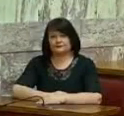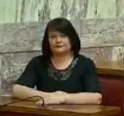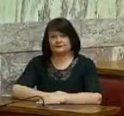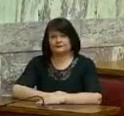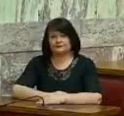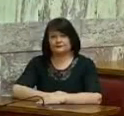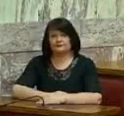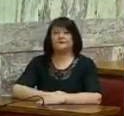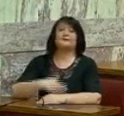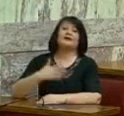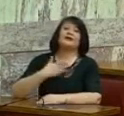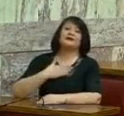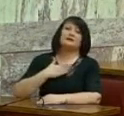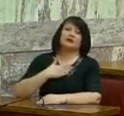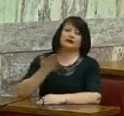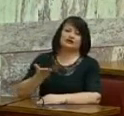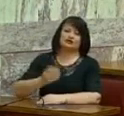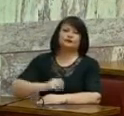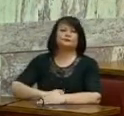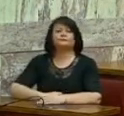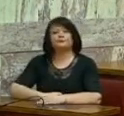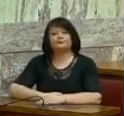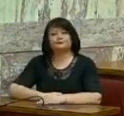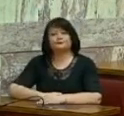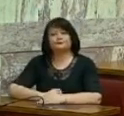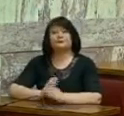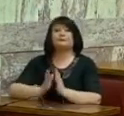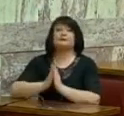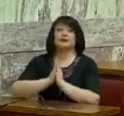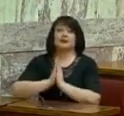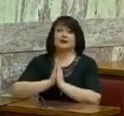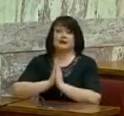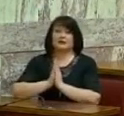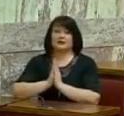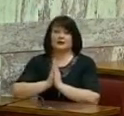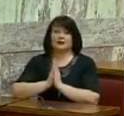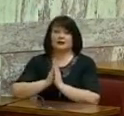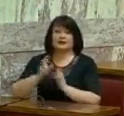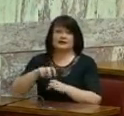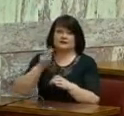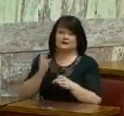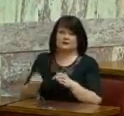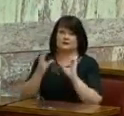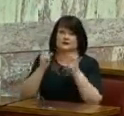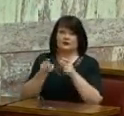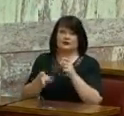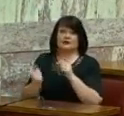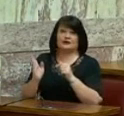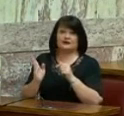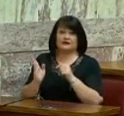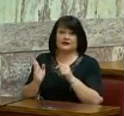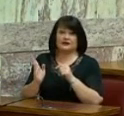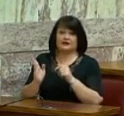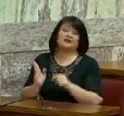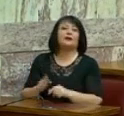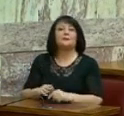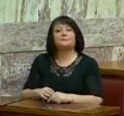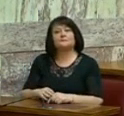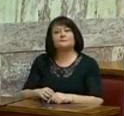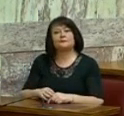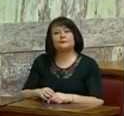Ευχαριστώ πολύ. Κύριε Πρόεδρε, παρακαλώ, εάν πρόκειται να αποχωρήσει η Νέα Δημοκρατία, οι 10